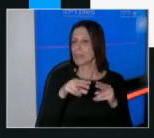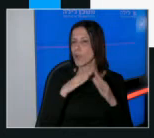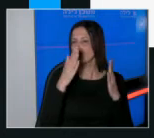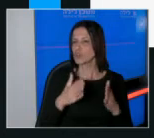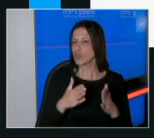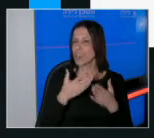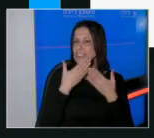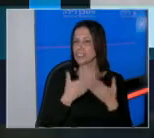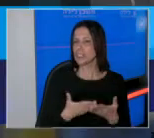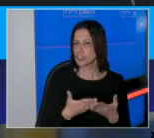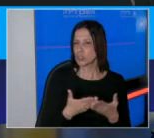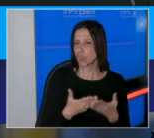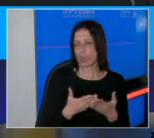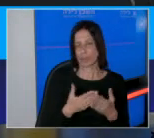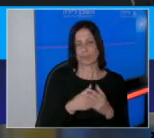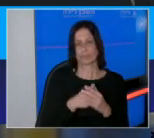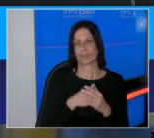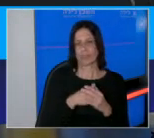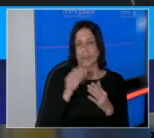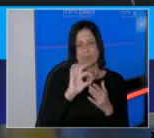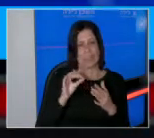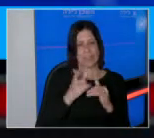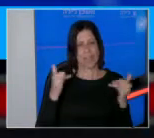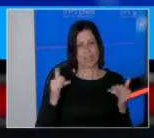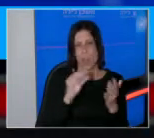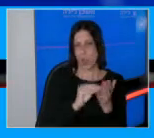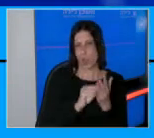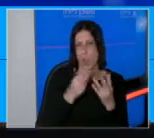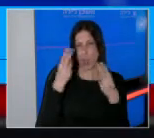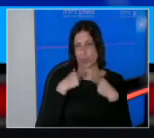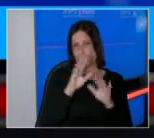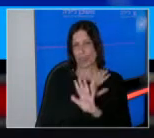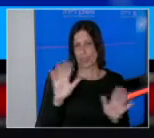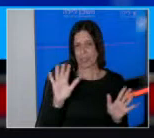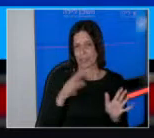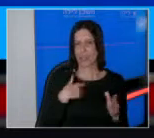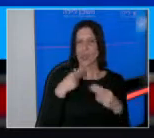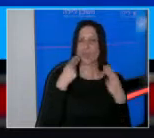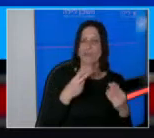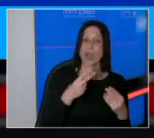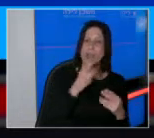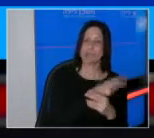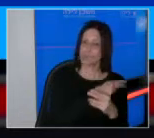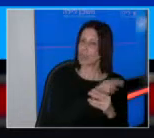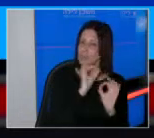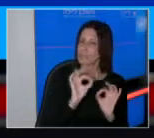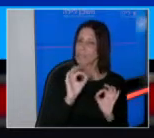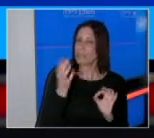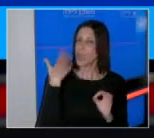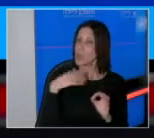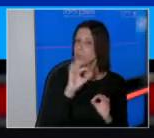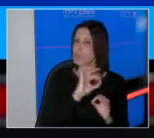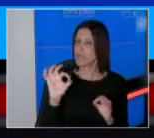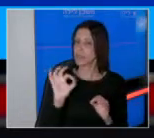משרד הרווחה, תרם ענו לפנייתנו. תראה, התגובה של המשטרה, אני דווקא די בסדר איתה. כן. הם היו